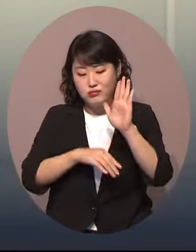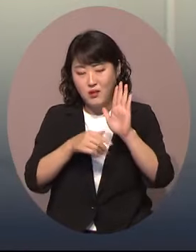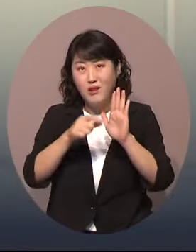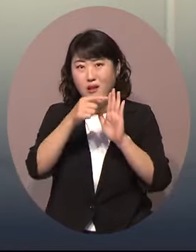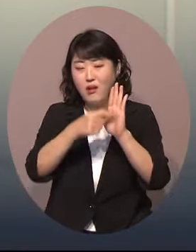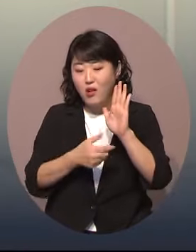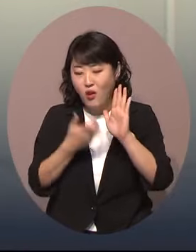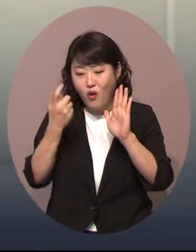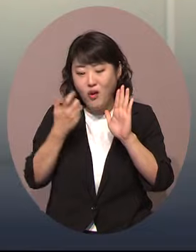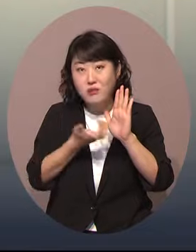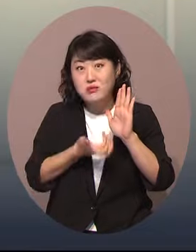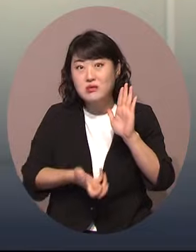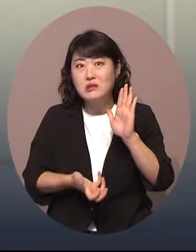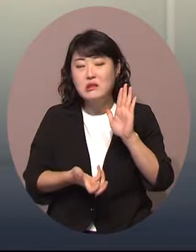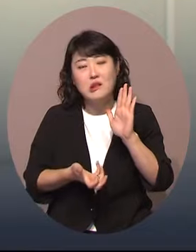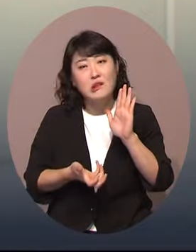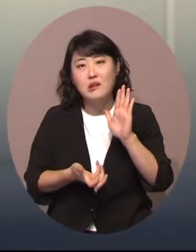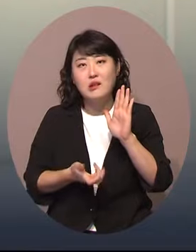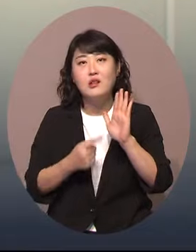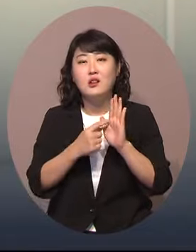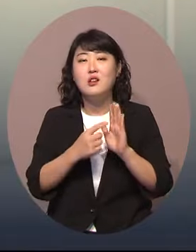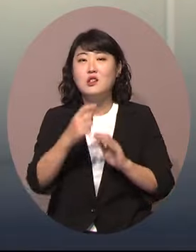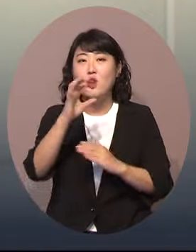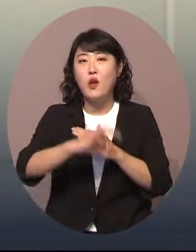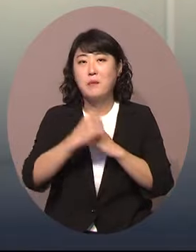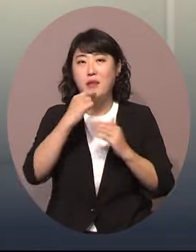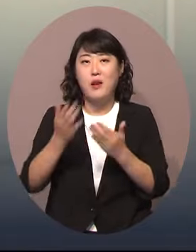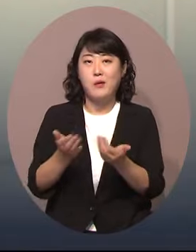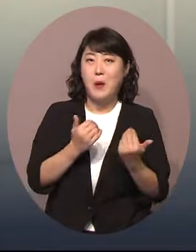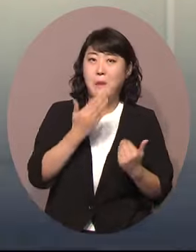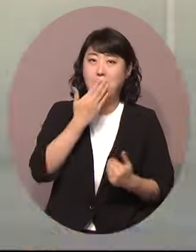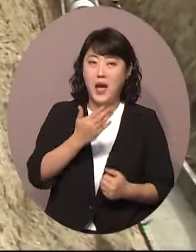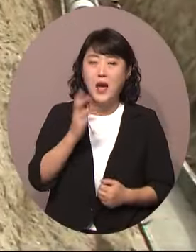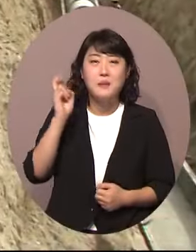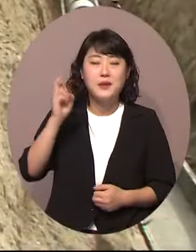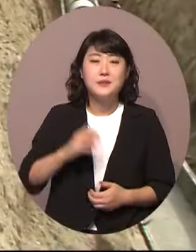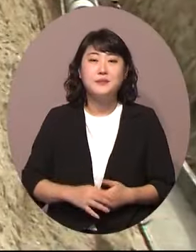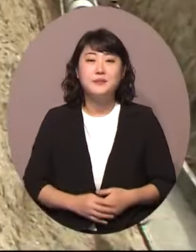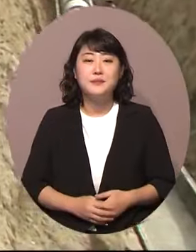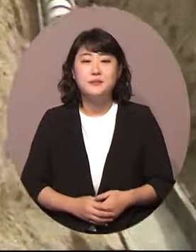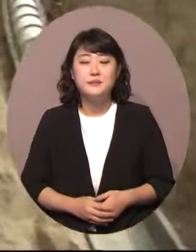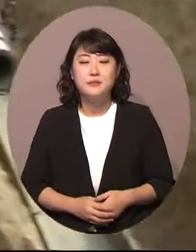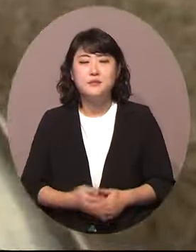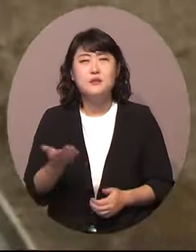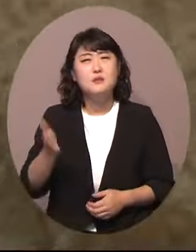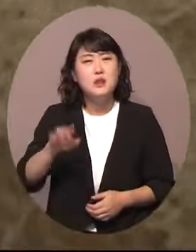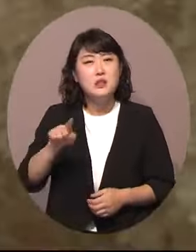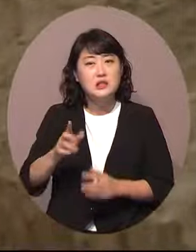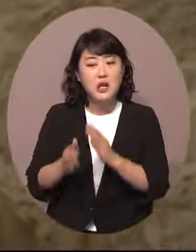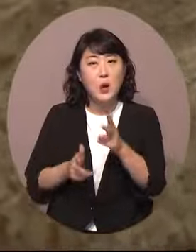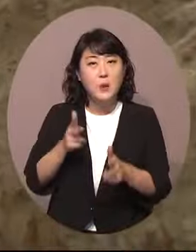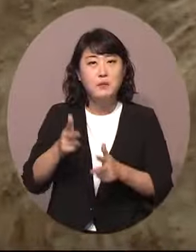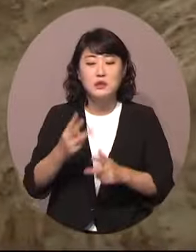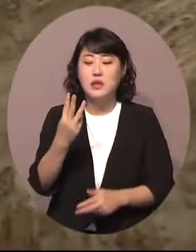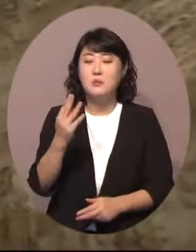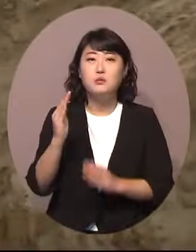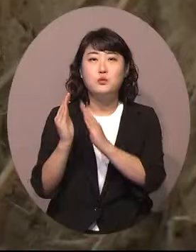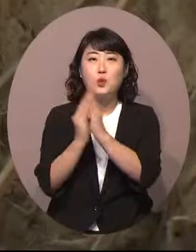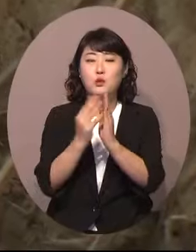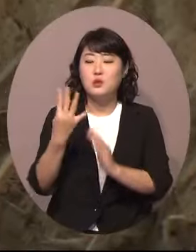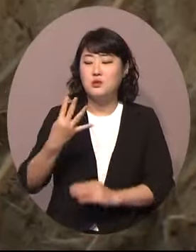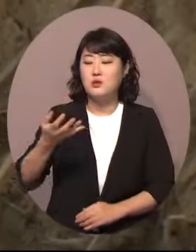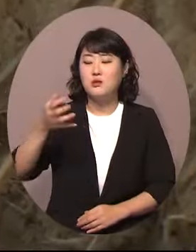수요의 상당 부분이 서해로 유입될 것으로 보여집니다 하지만이 사업에는 3조 4천억원의